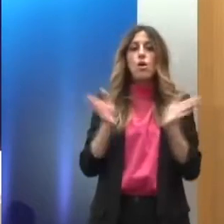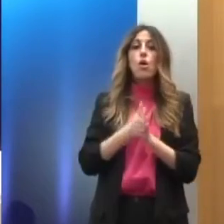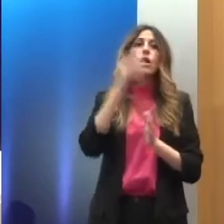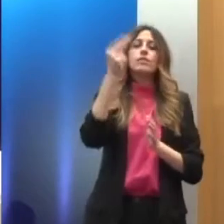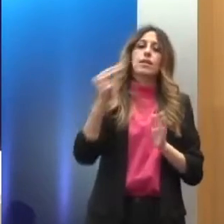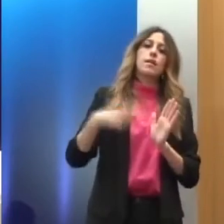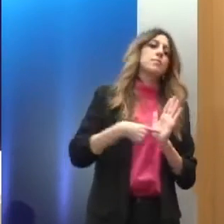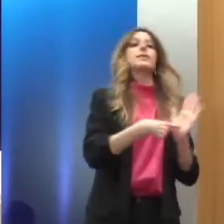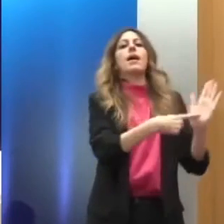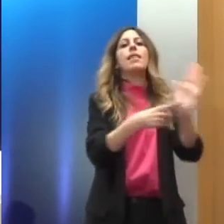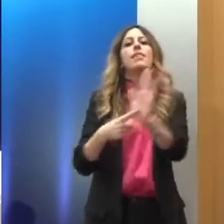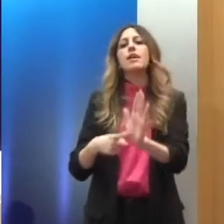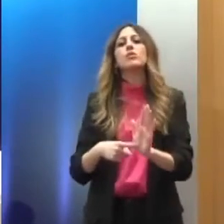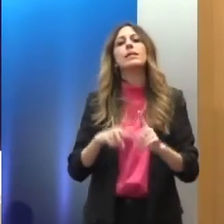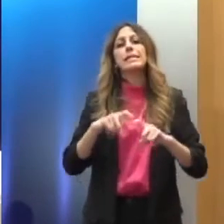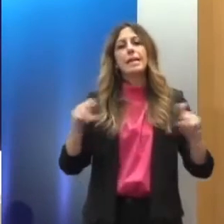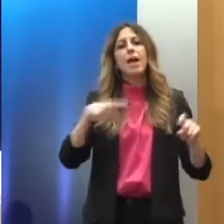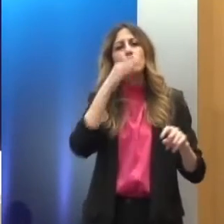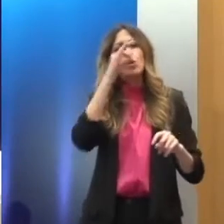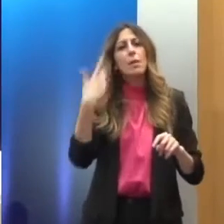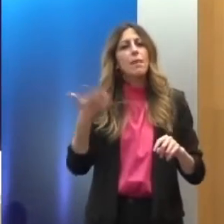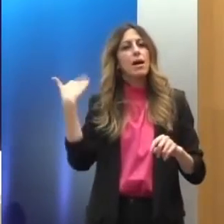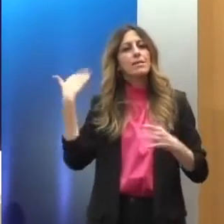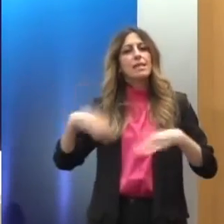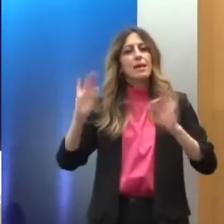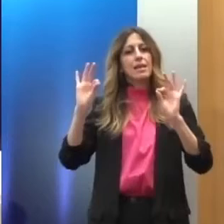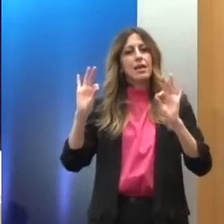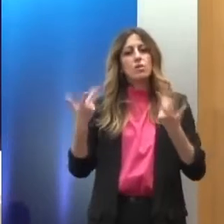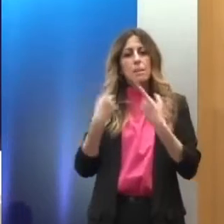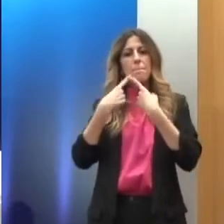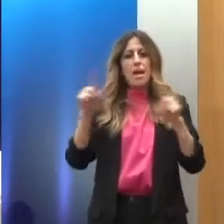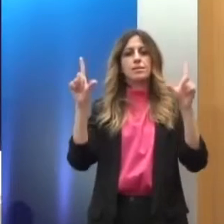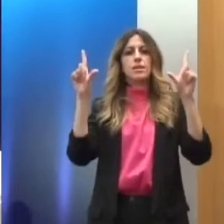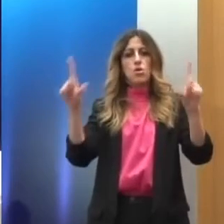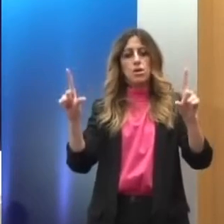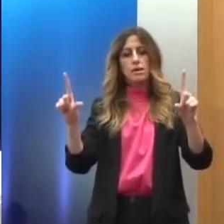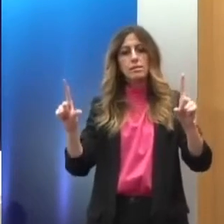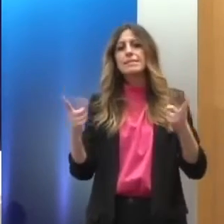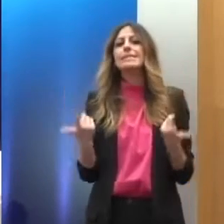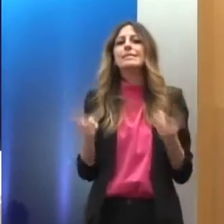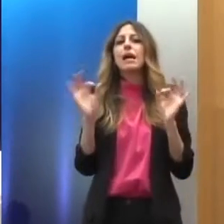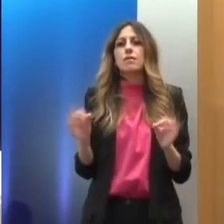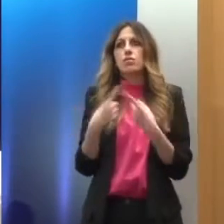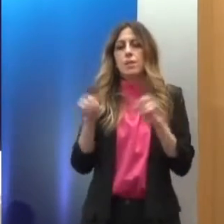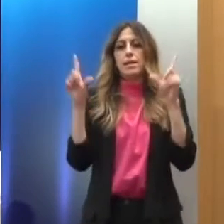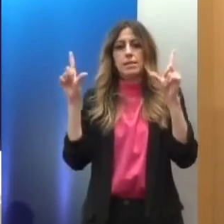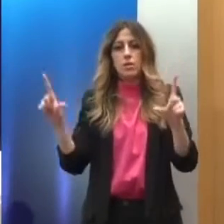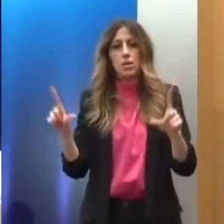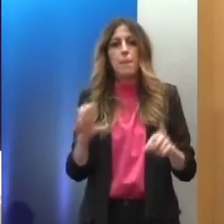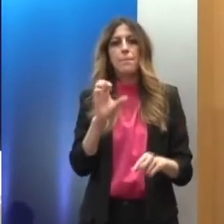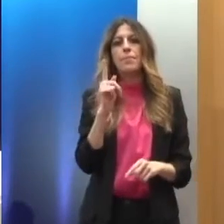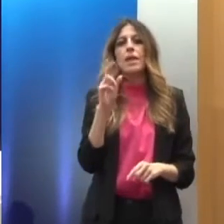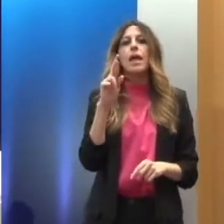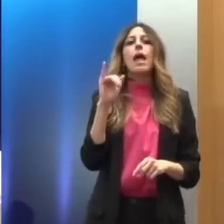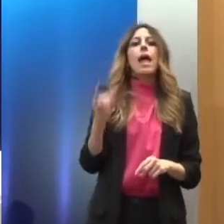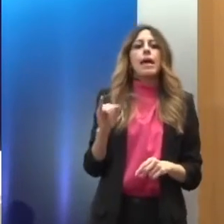δείχνουν την αντίφαση για την οποία μίλησα στην αρχή. Από τη μία πλευρά εμφανίζεται, γιατί η ΕΚΡΗ αυτό που κάνει σε όλες τις επισκέψεις είναι να αναζητάει